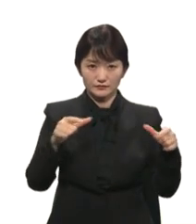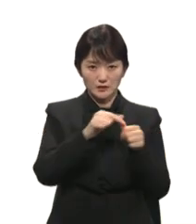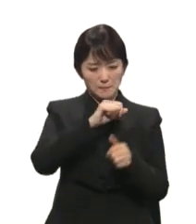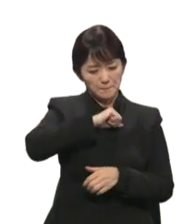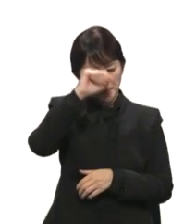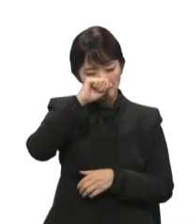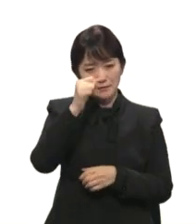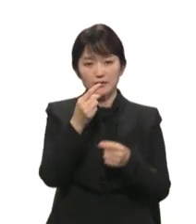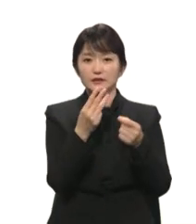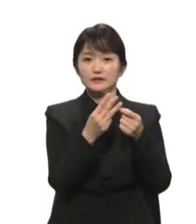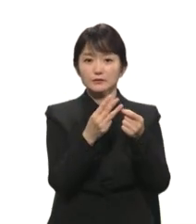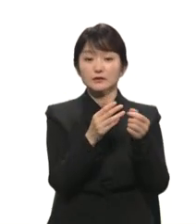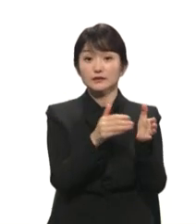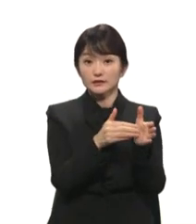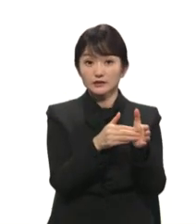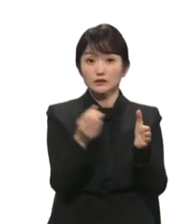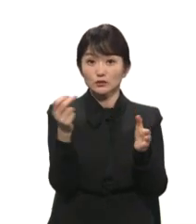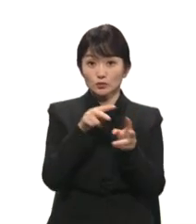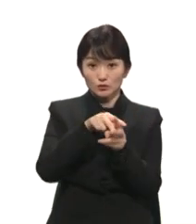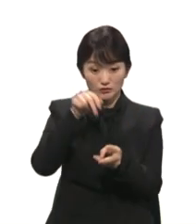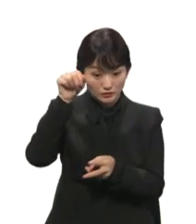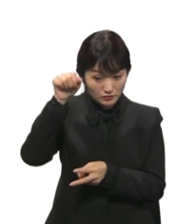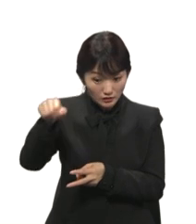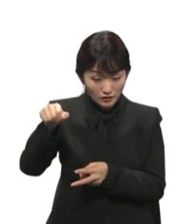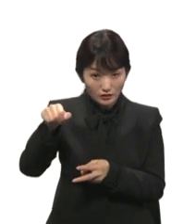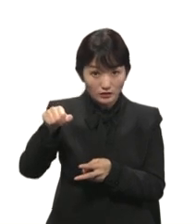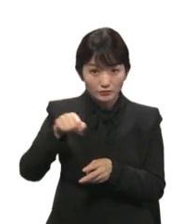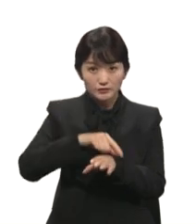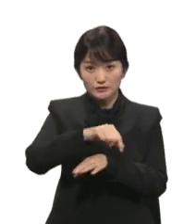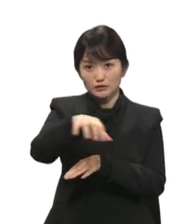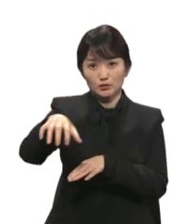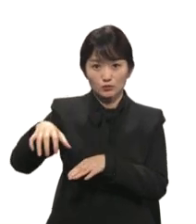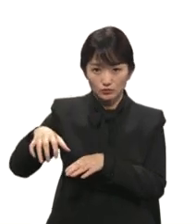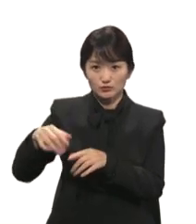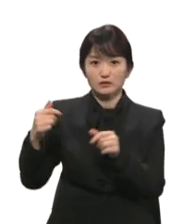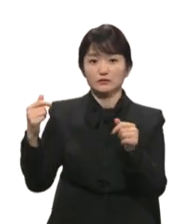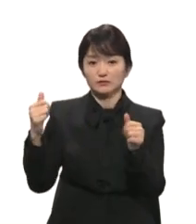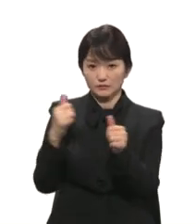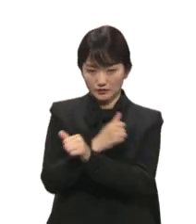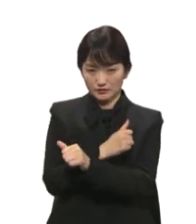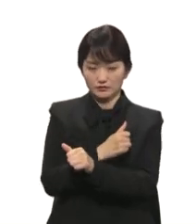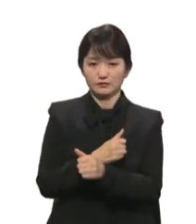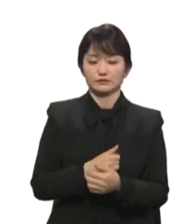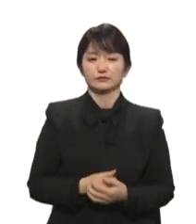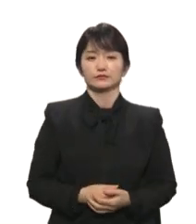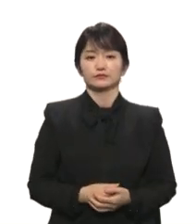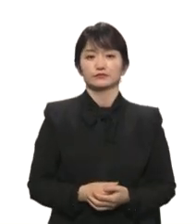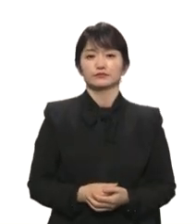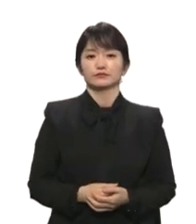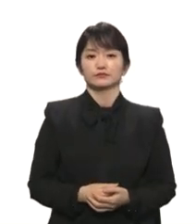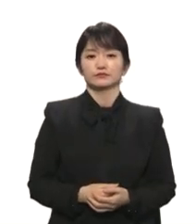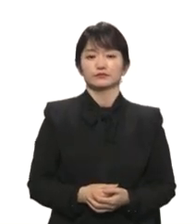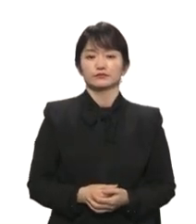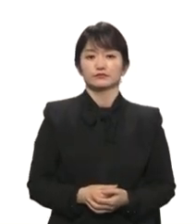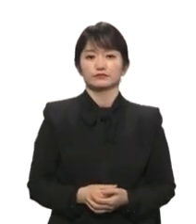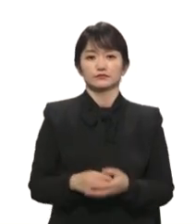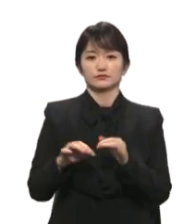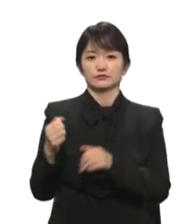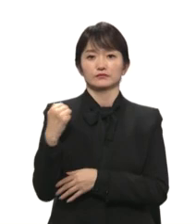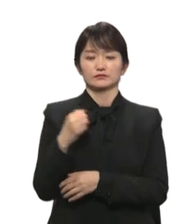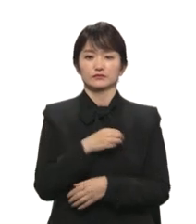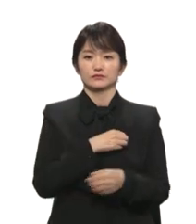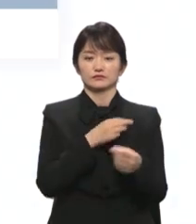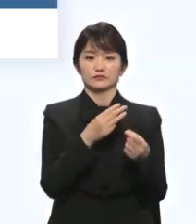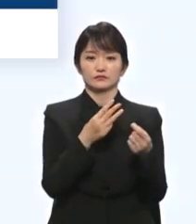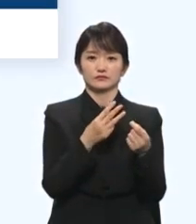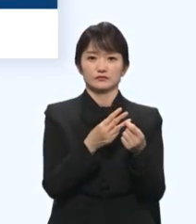아니냐 또 나올 거면 지역구를 바꿔라 이런 이야기가 나오고 있습니다 자 저희가 세해 봤어요 국민의 임 삼선 이상